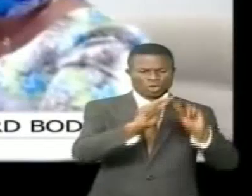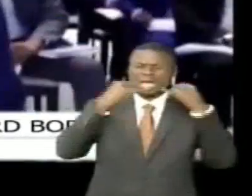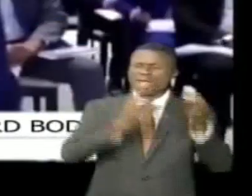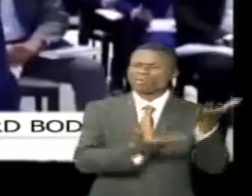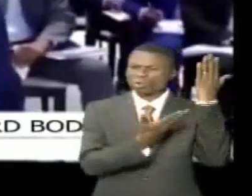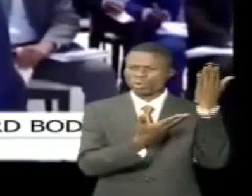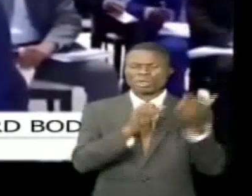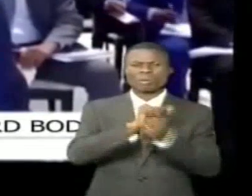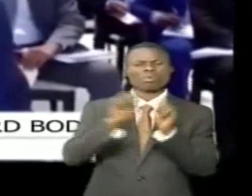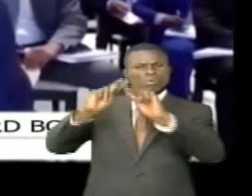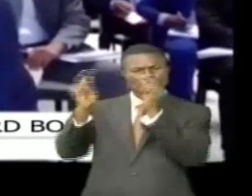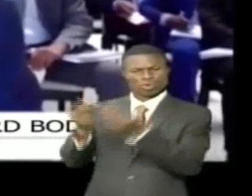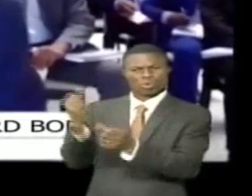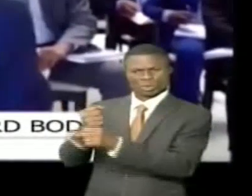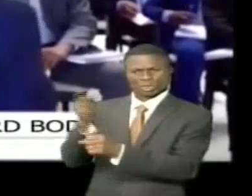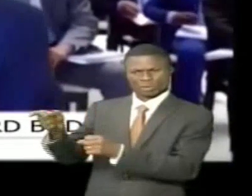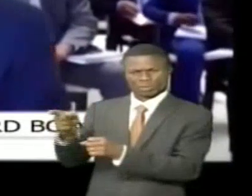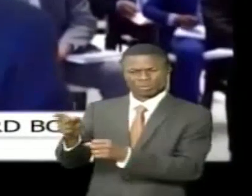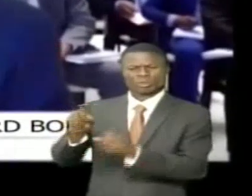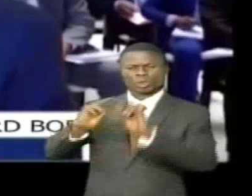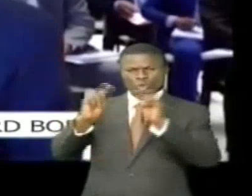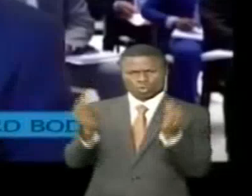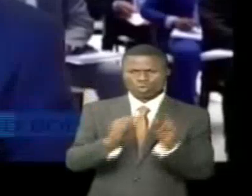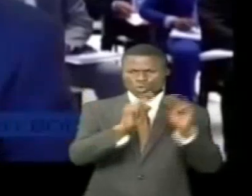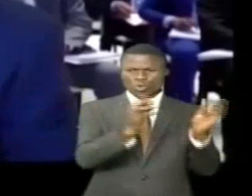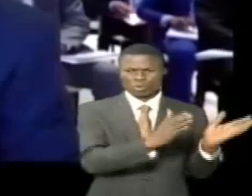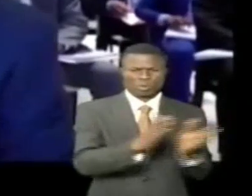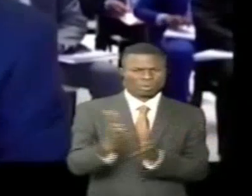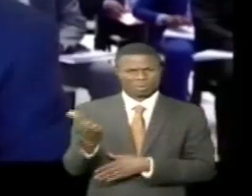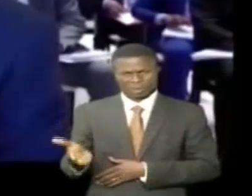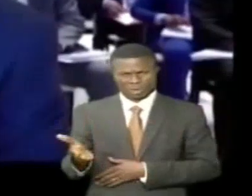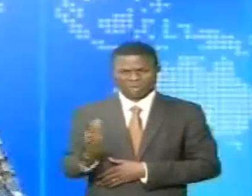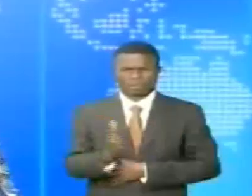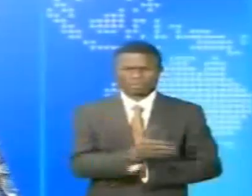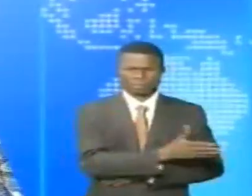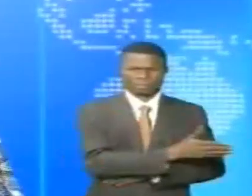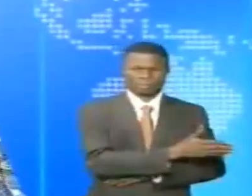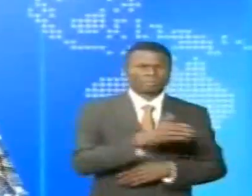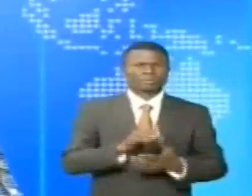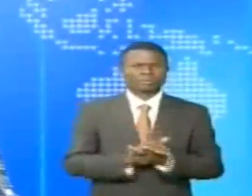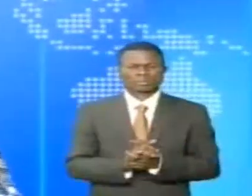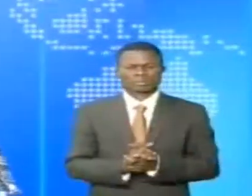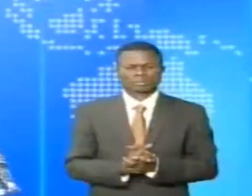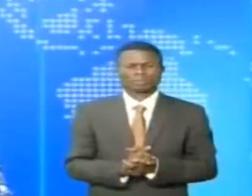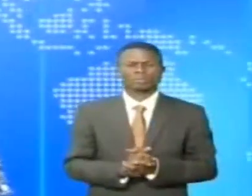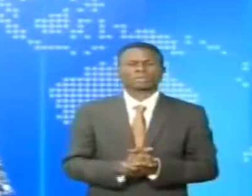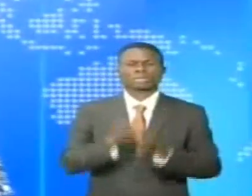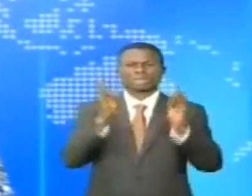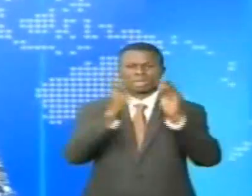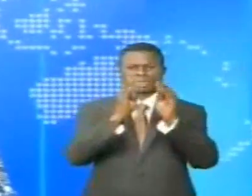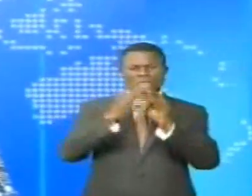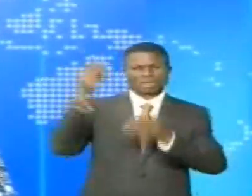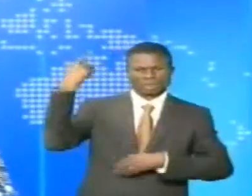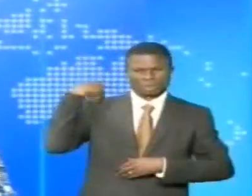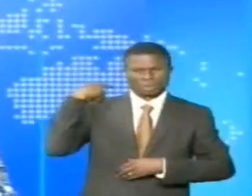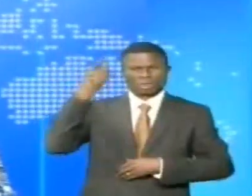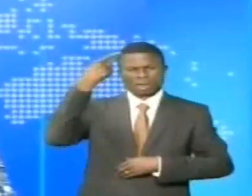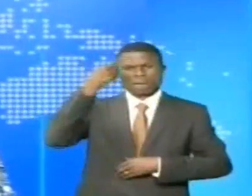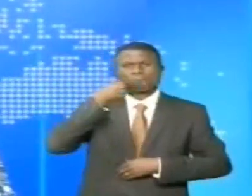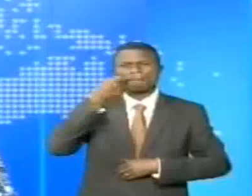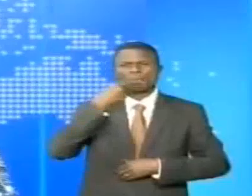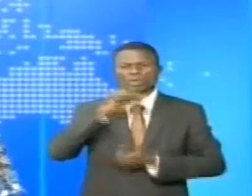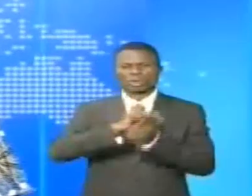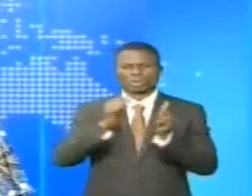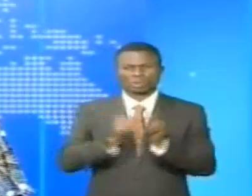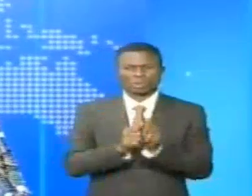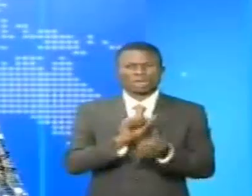son secteur selon les commissions correspondantes. On reste à l'Assemblée nationale cette fois pour parler de la